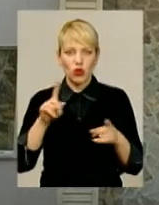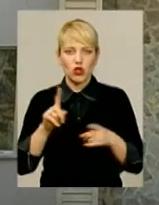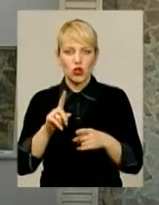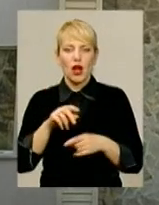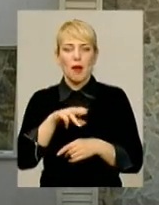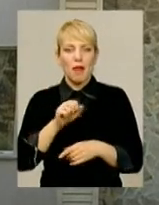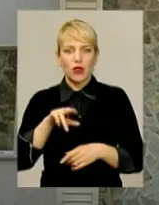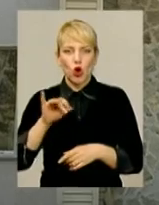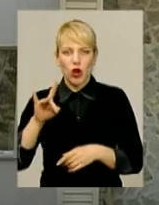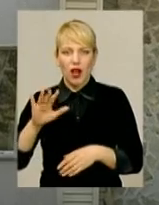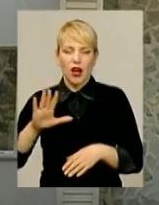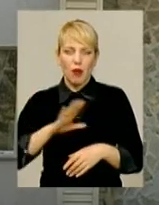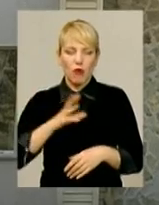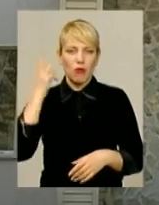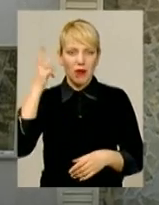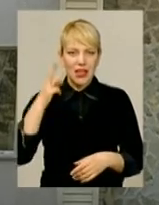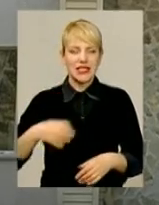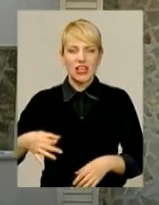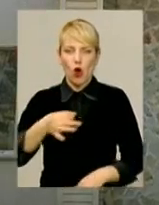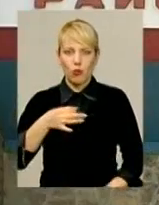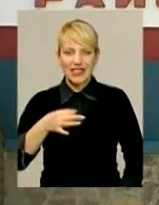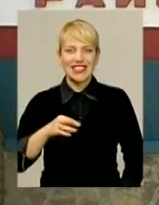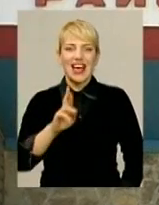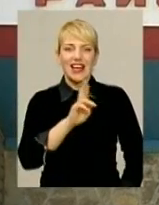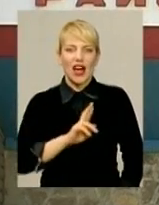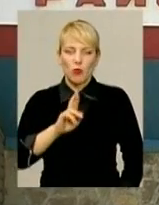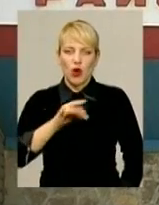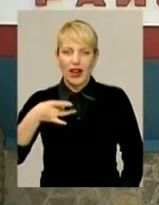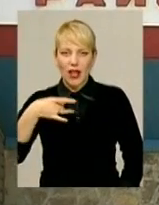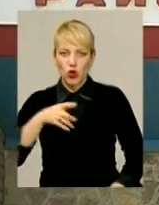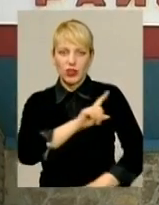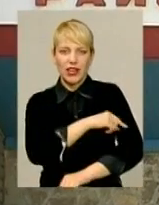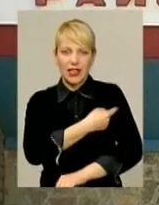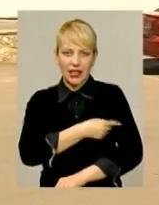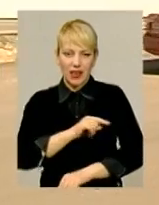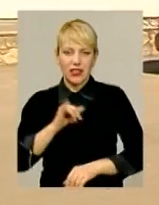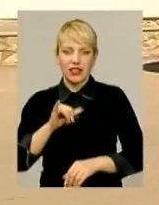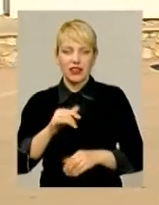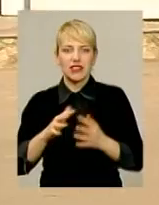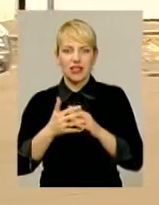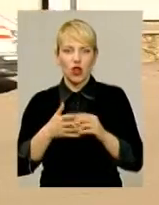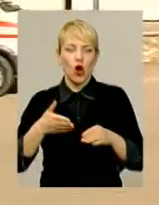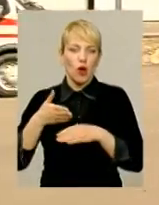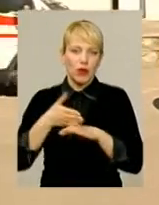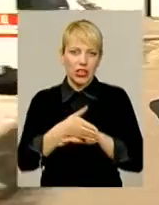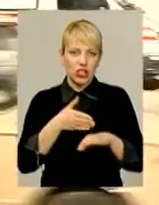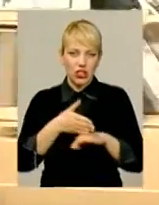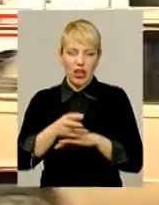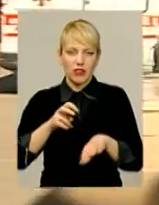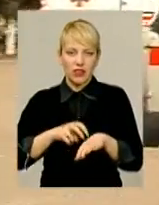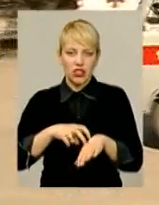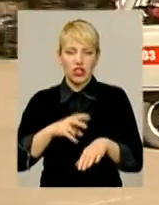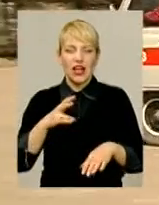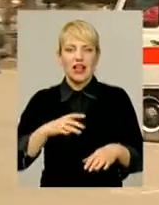і у Хмельницькій обласній, і у Ярмолинецькій районній лікарнях. Та й до нього у село періодично приїздить терапевт та невропатолог.